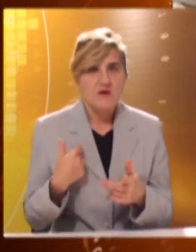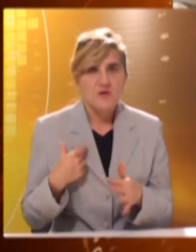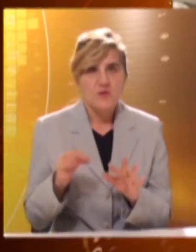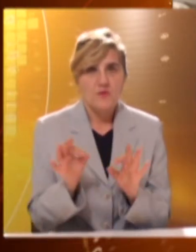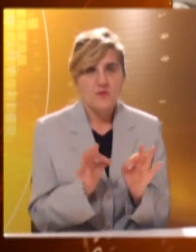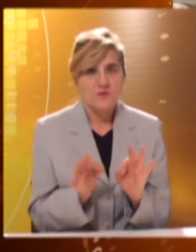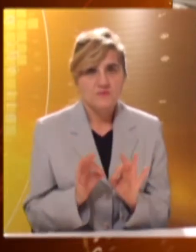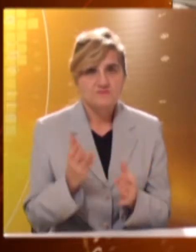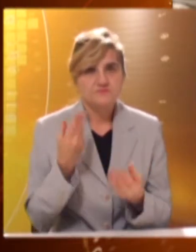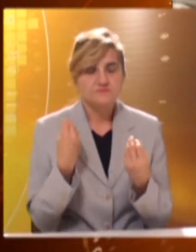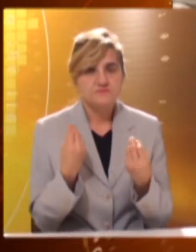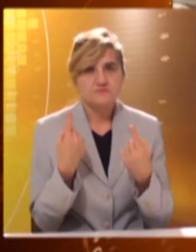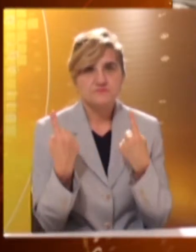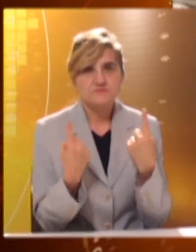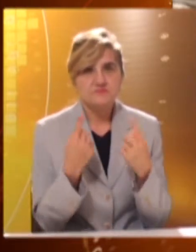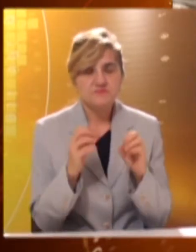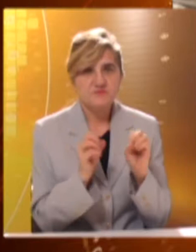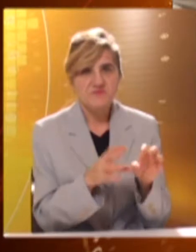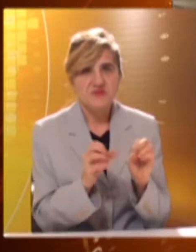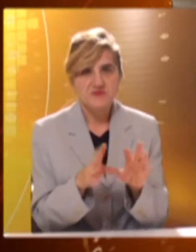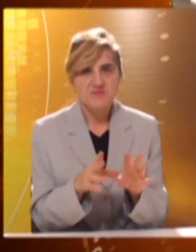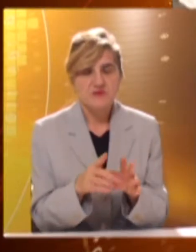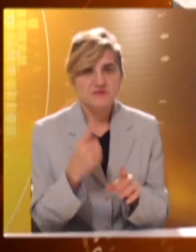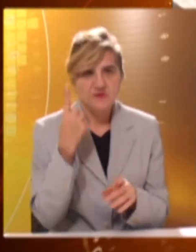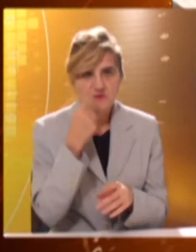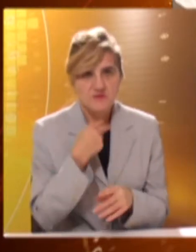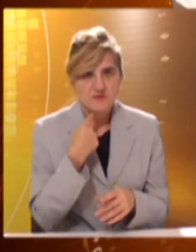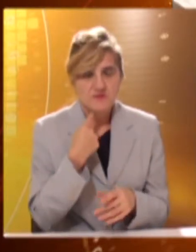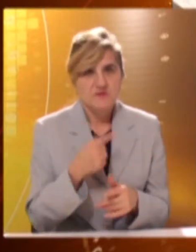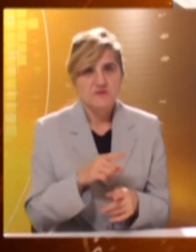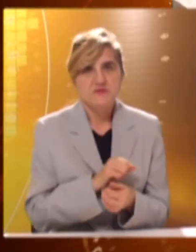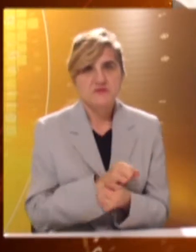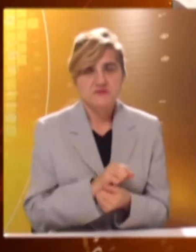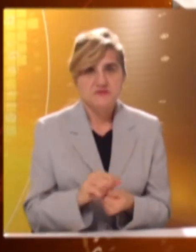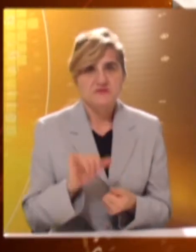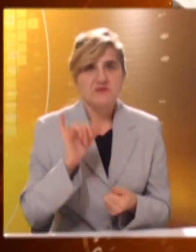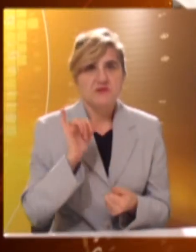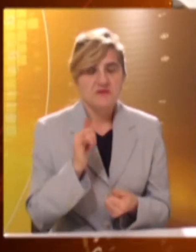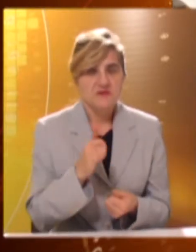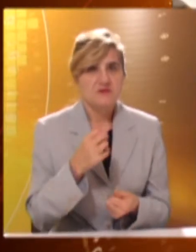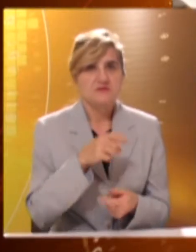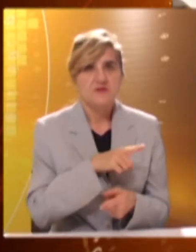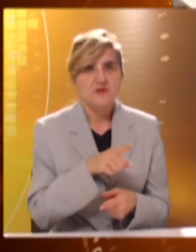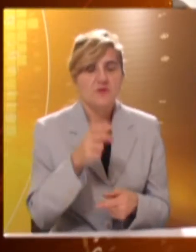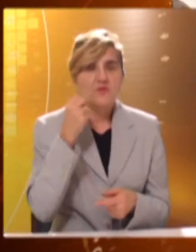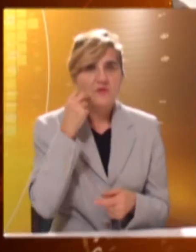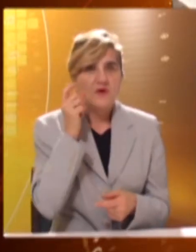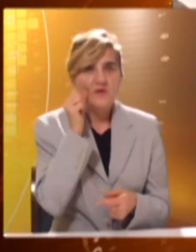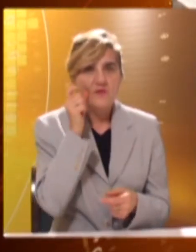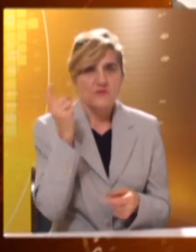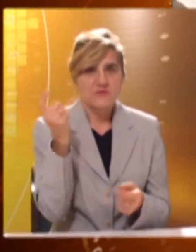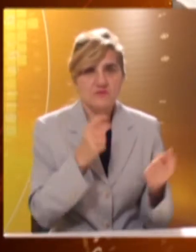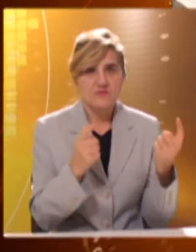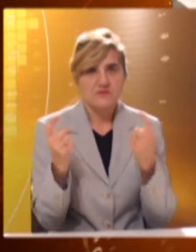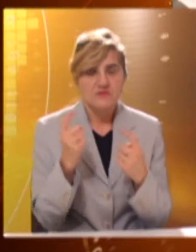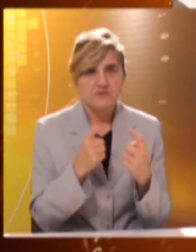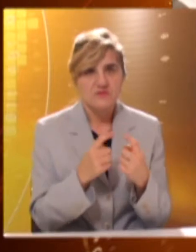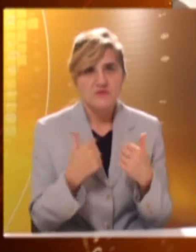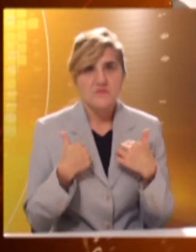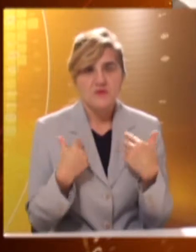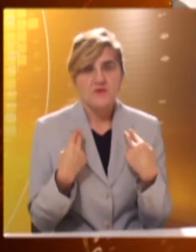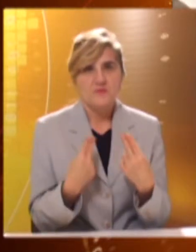se obezbedili adekvatni uslovi za smeštaj korisnika. Sve ovo je aktuelno dok god traje migrantska kriza, a ono što je